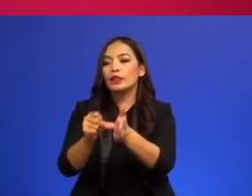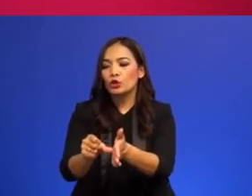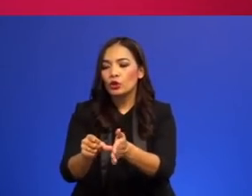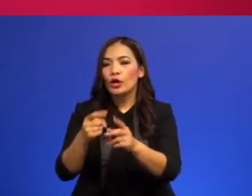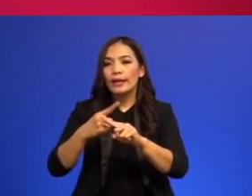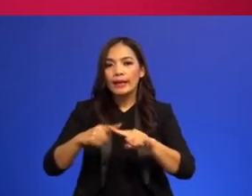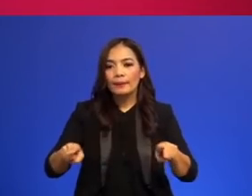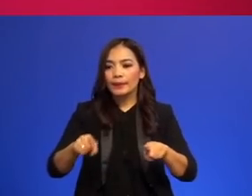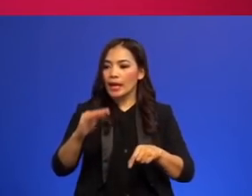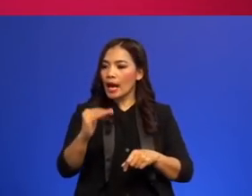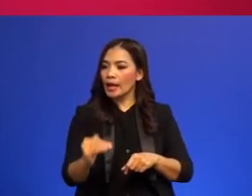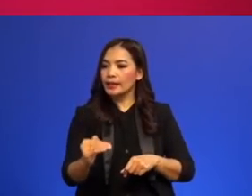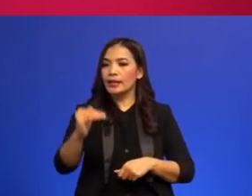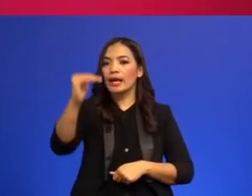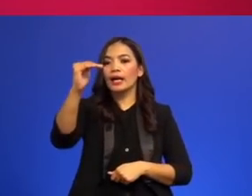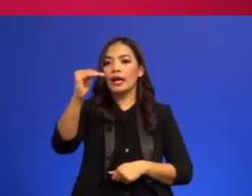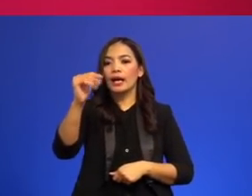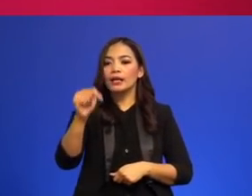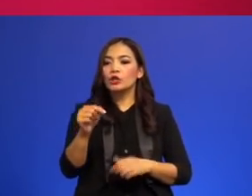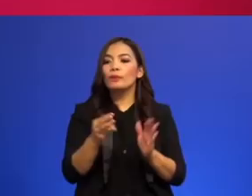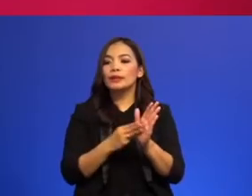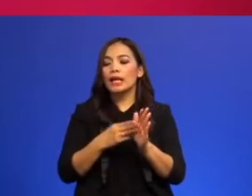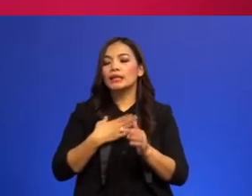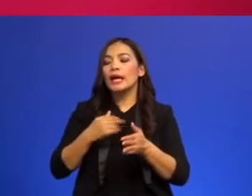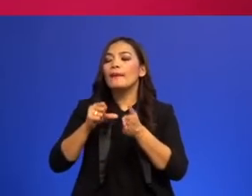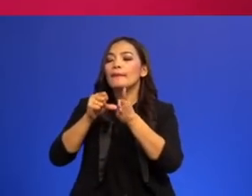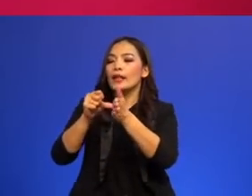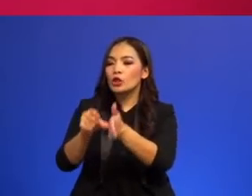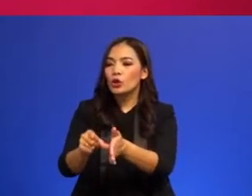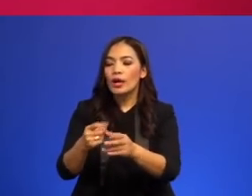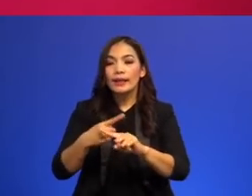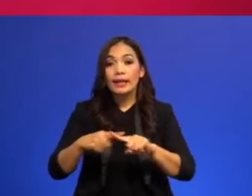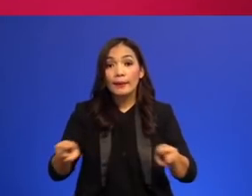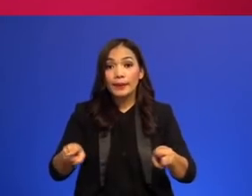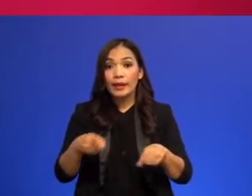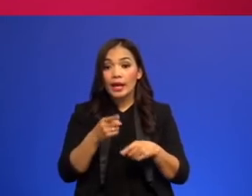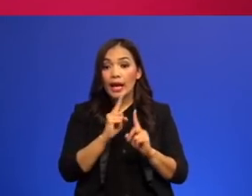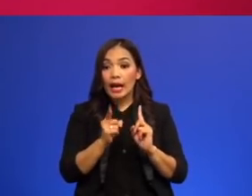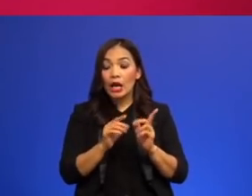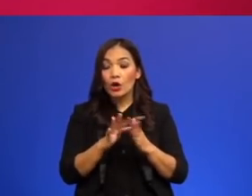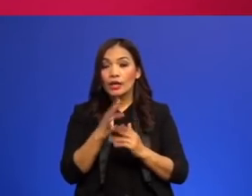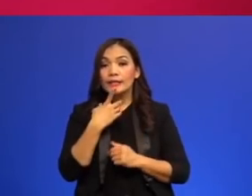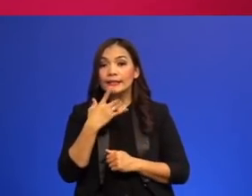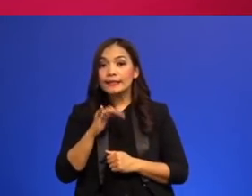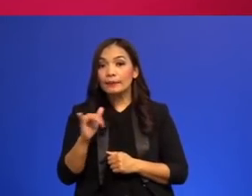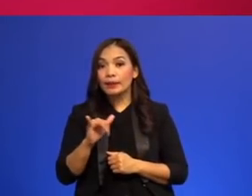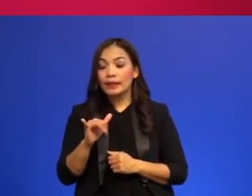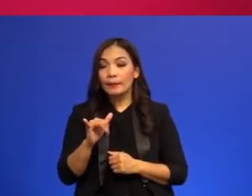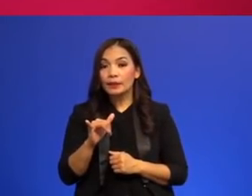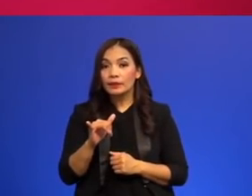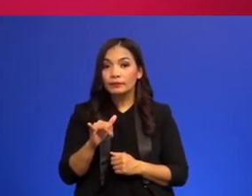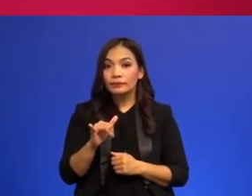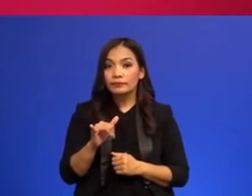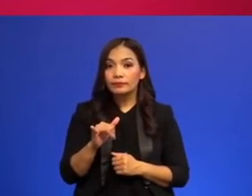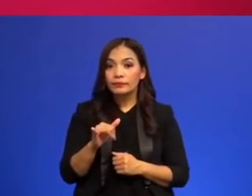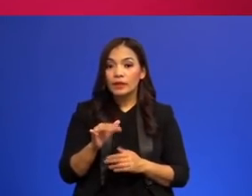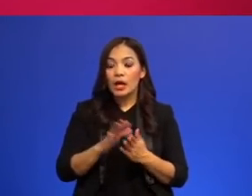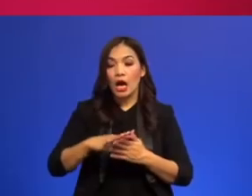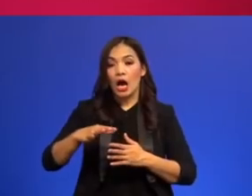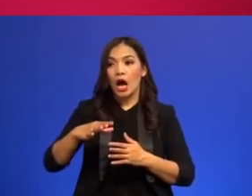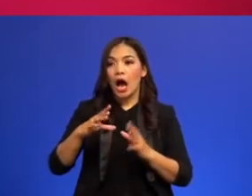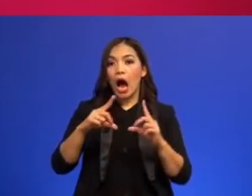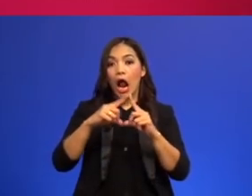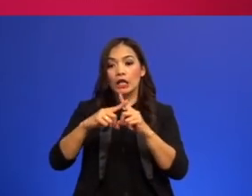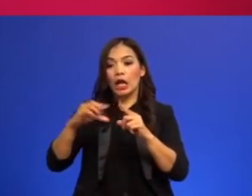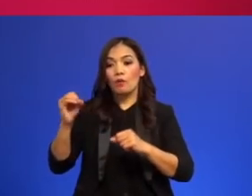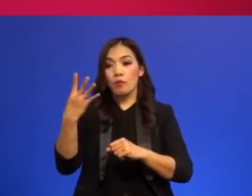Kalau adik atau kakak itu bermasalah saya bantu. Tapi kalau untuk hal yang bersifat tersier, barang mewah hanya karena